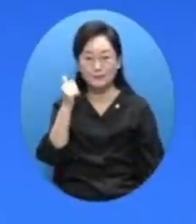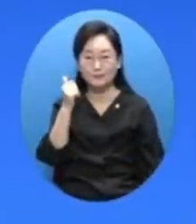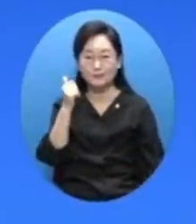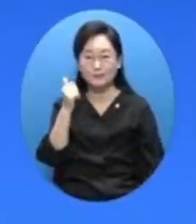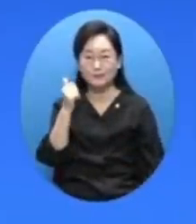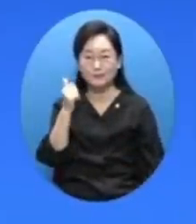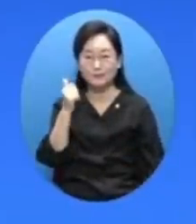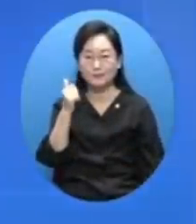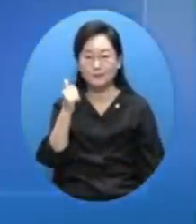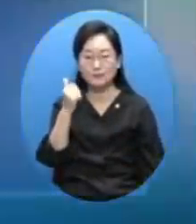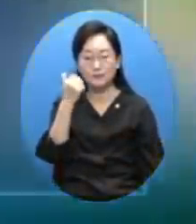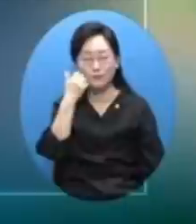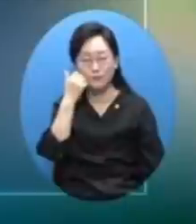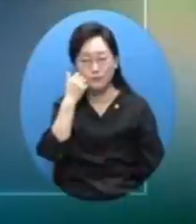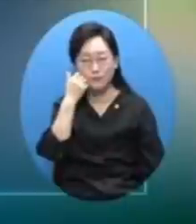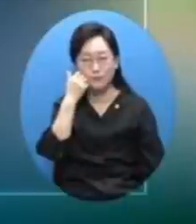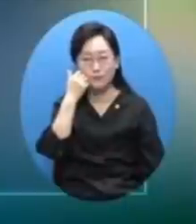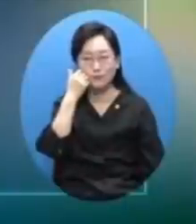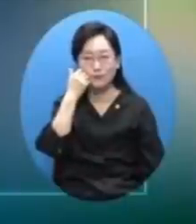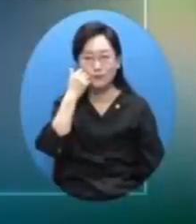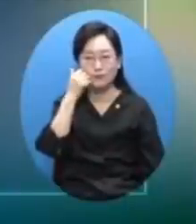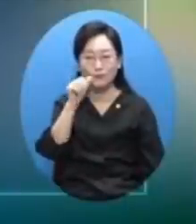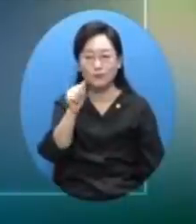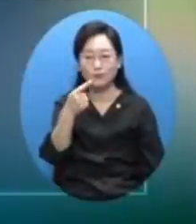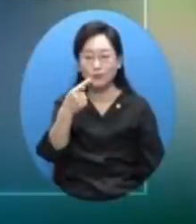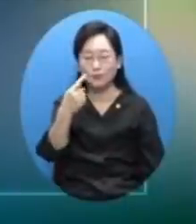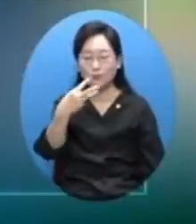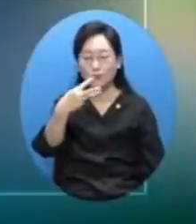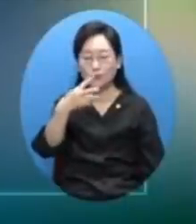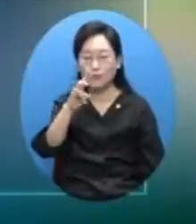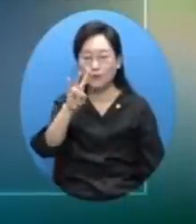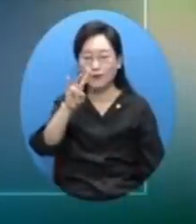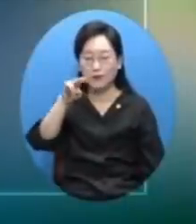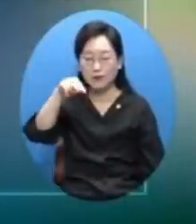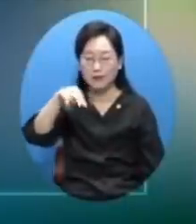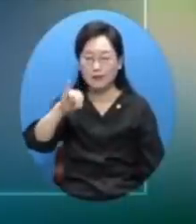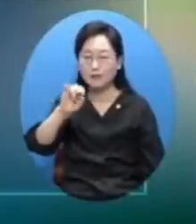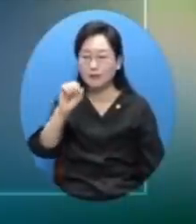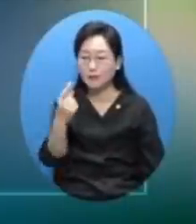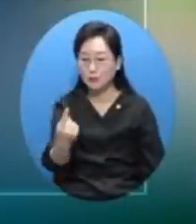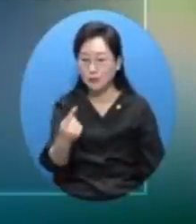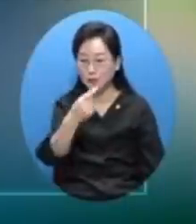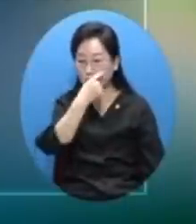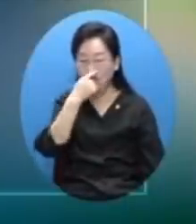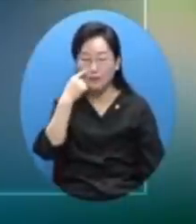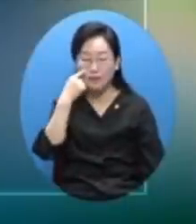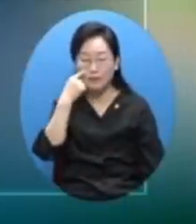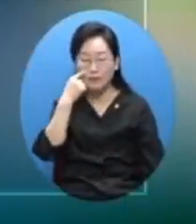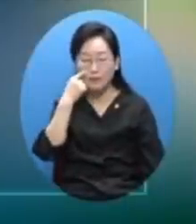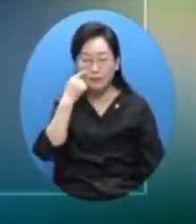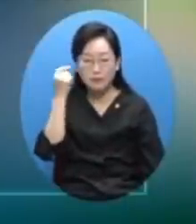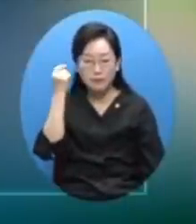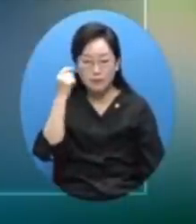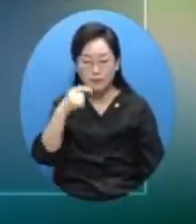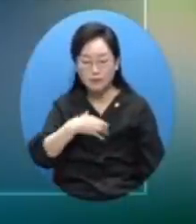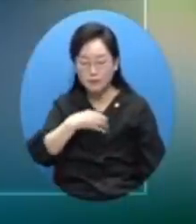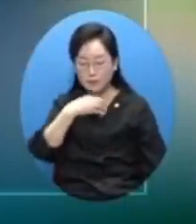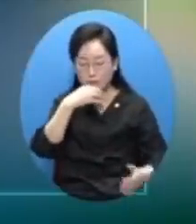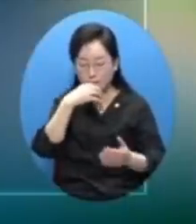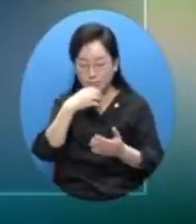보내셨어요 간증을 볼 때마다 큰 감동이 되는 것은 이분이